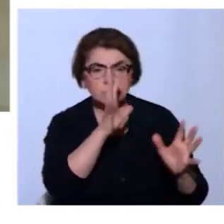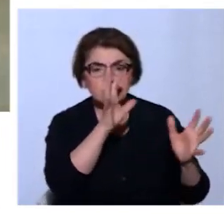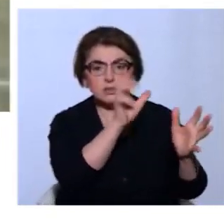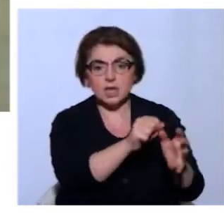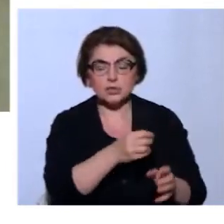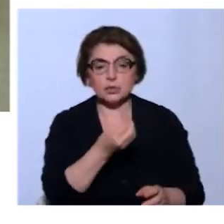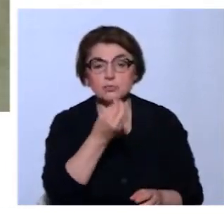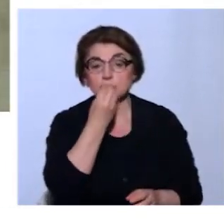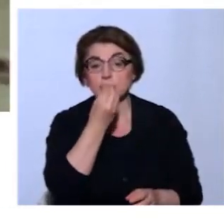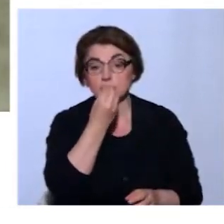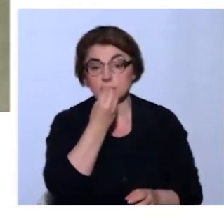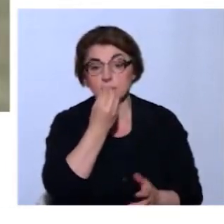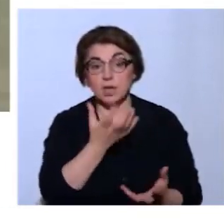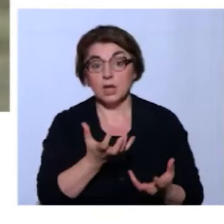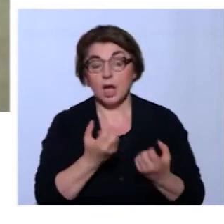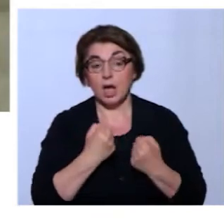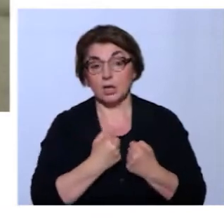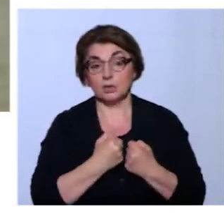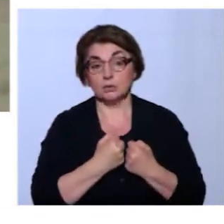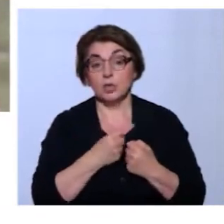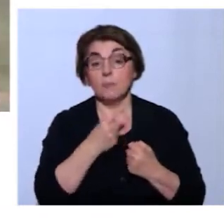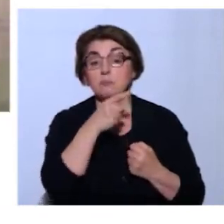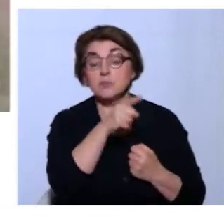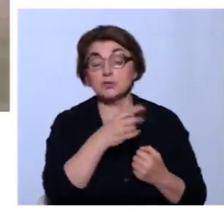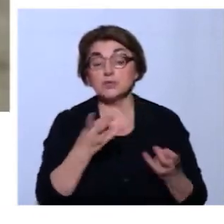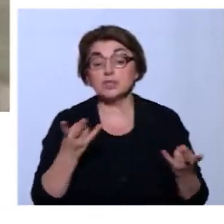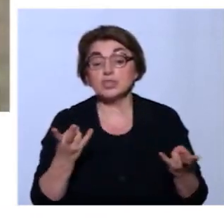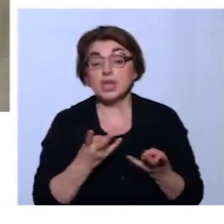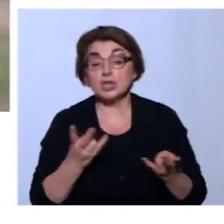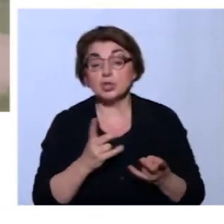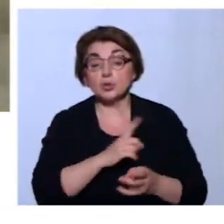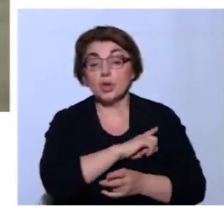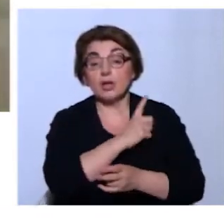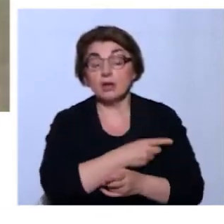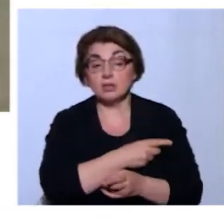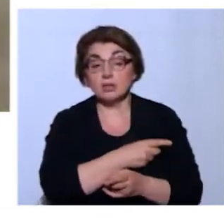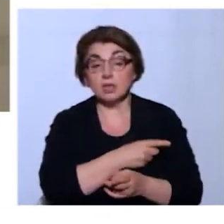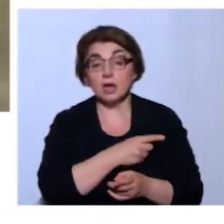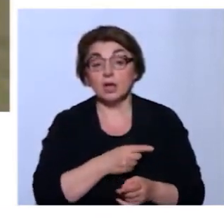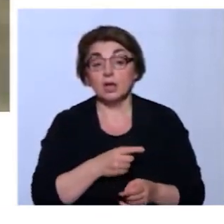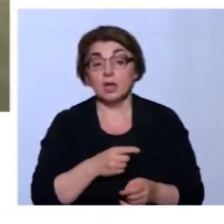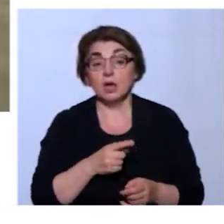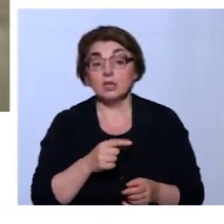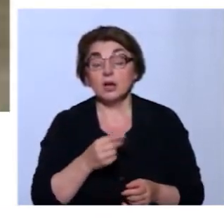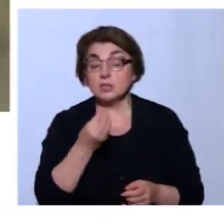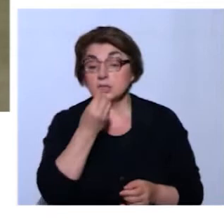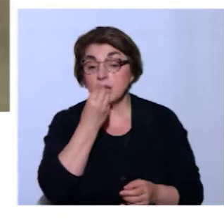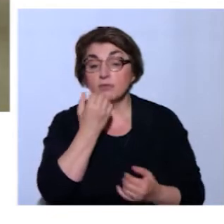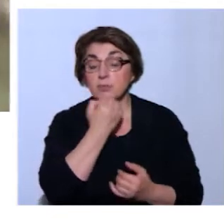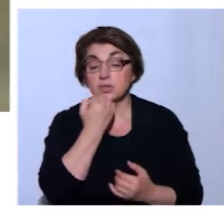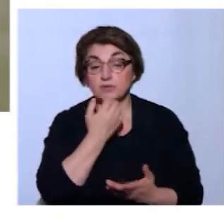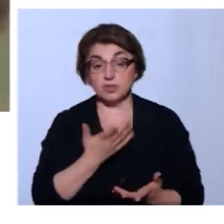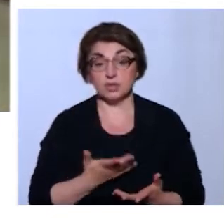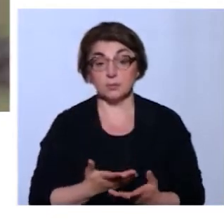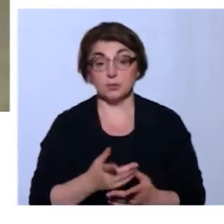მსხვერპლი იმისთვის სჭირდება, რომ იმ მსხვერპლში არის მისთვის საჭირო ენერგია. ენერგია, ანუ საკვები